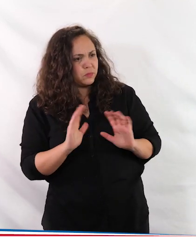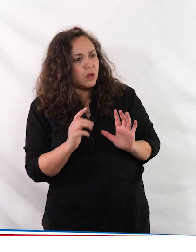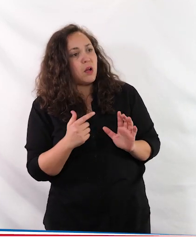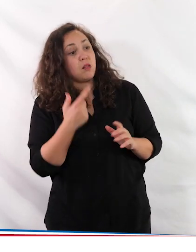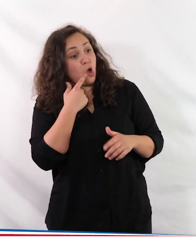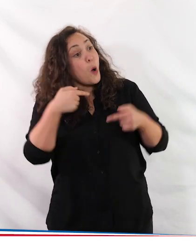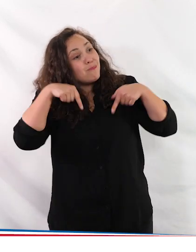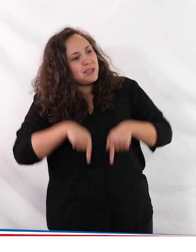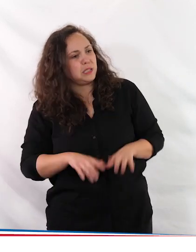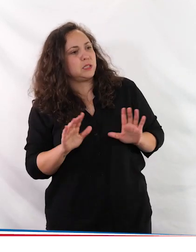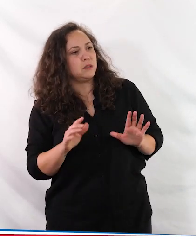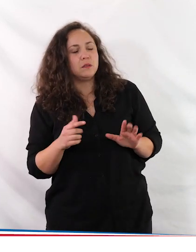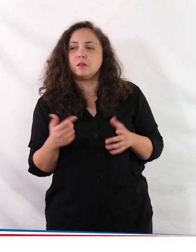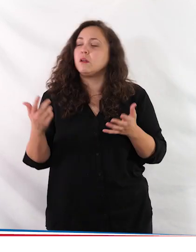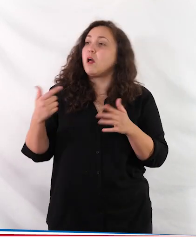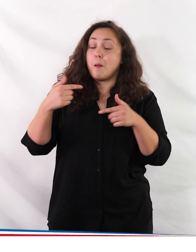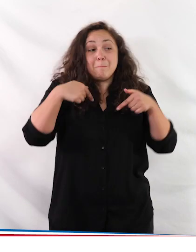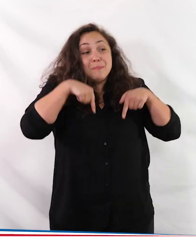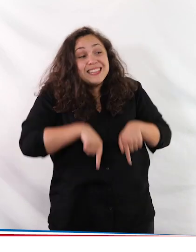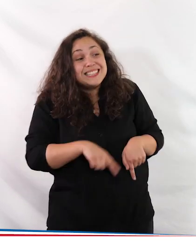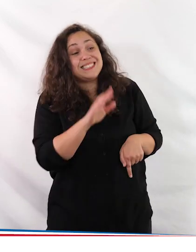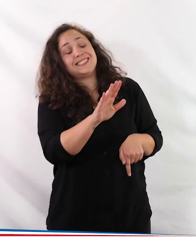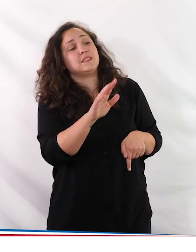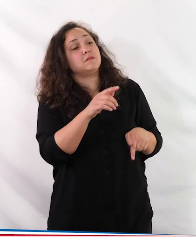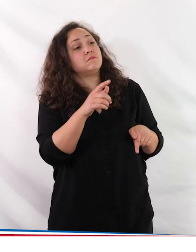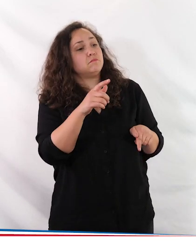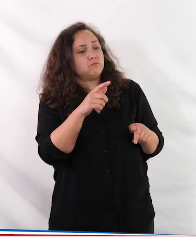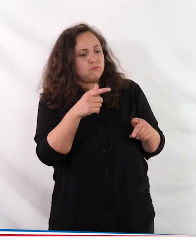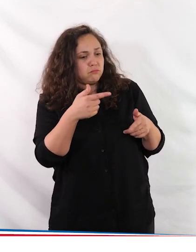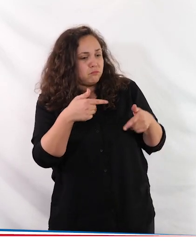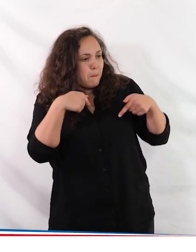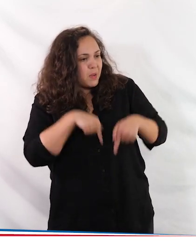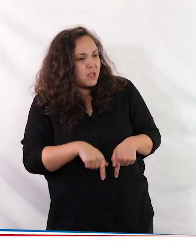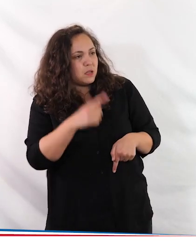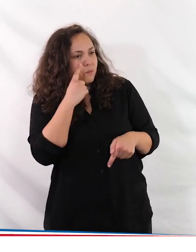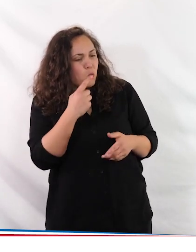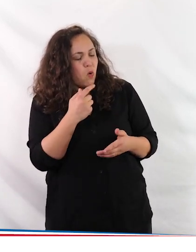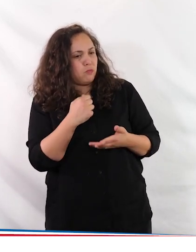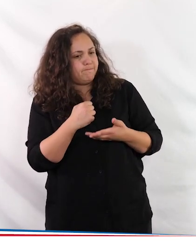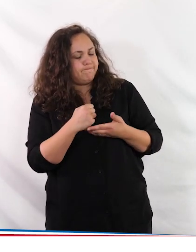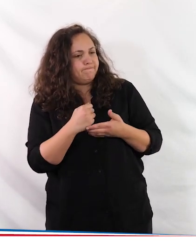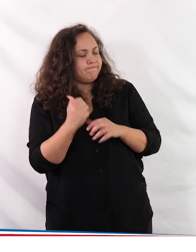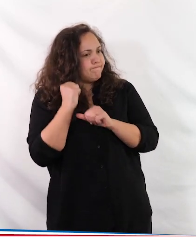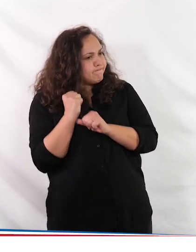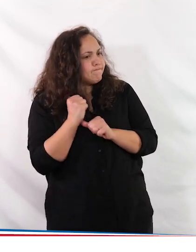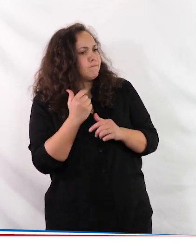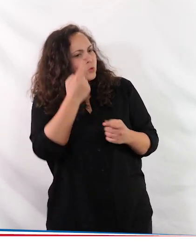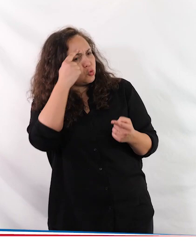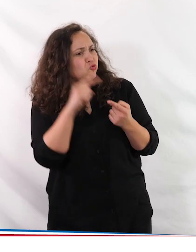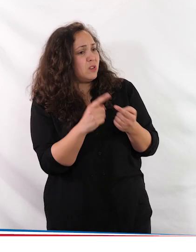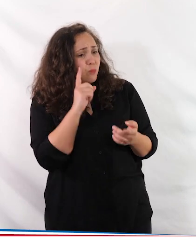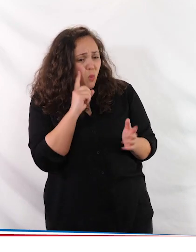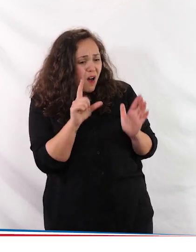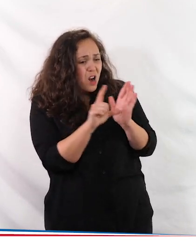ministre délégué ou un ministre d'État? Non, un ministre d'État qui portera ce sujet-là parce que ça suffit maintenant. Ouais. La loi n'est